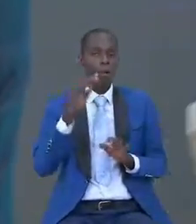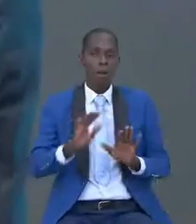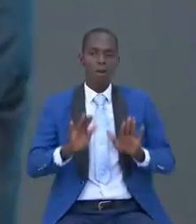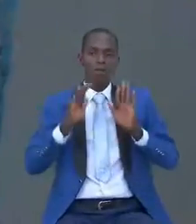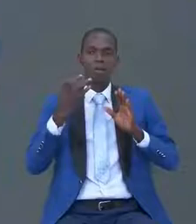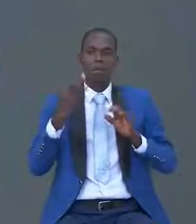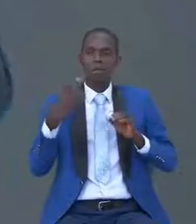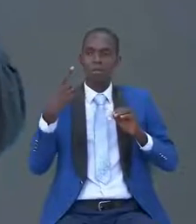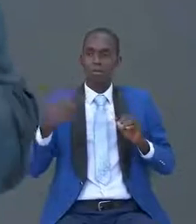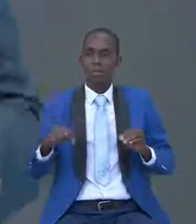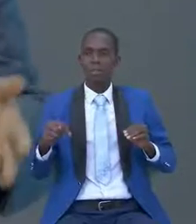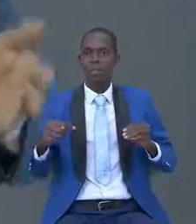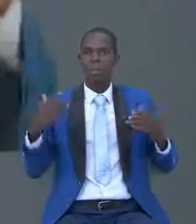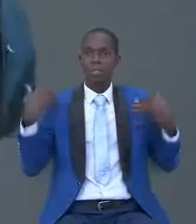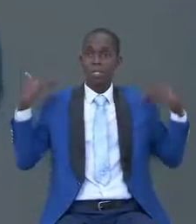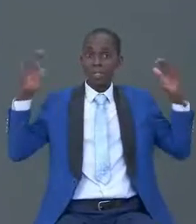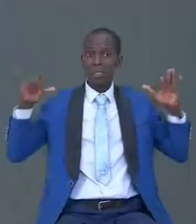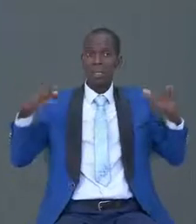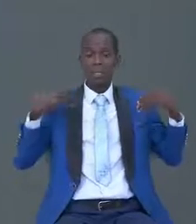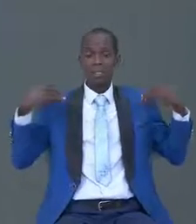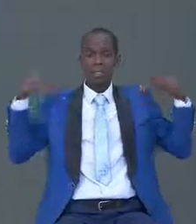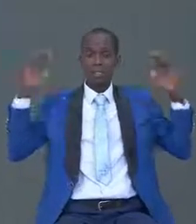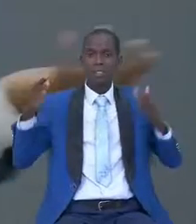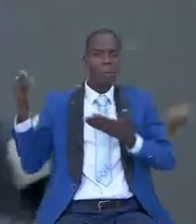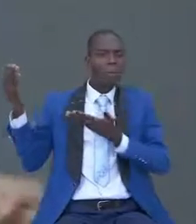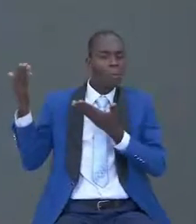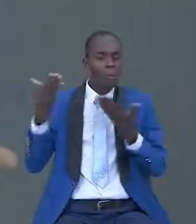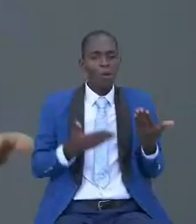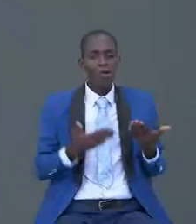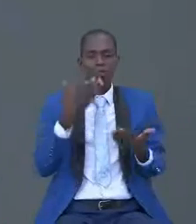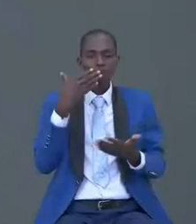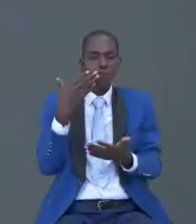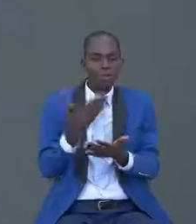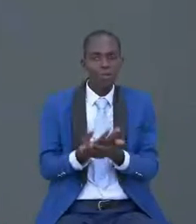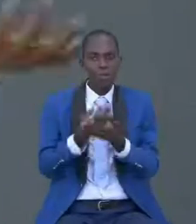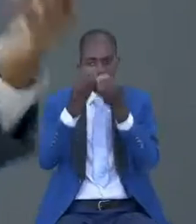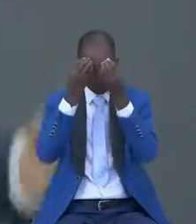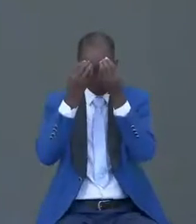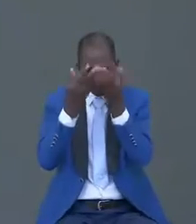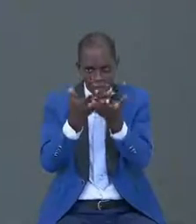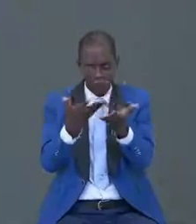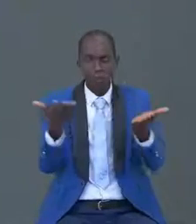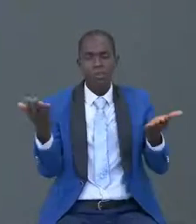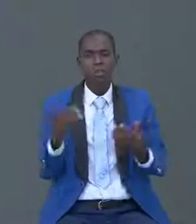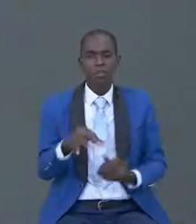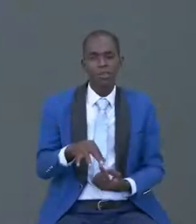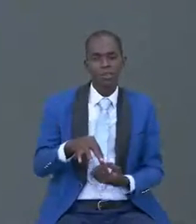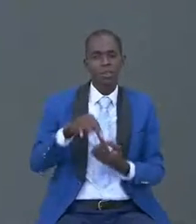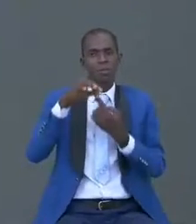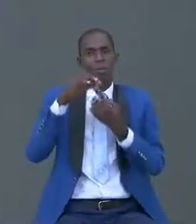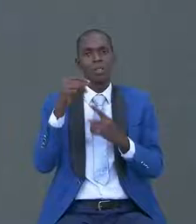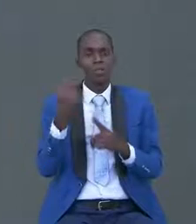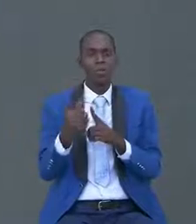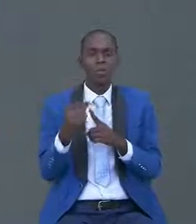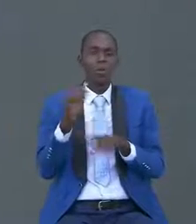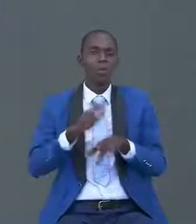Et l'ange lui a apporté les bonnes nouvelles, lui a amené un message